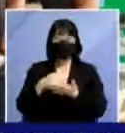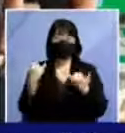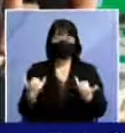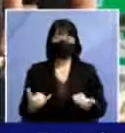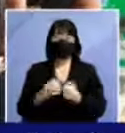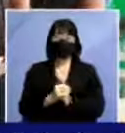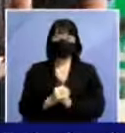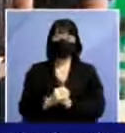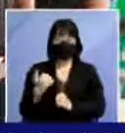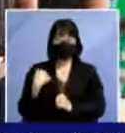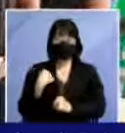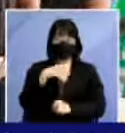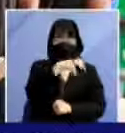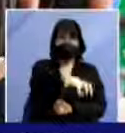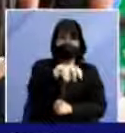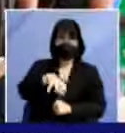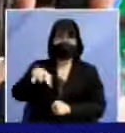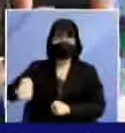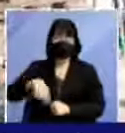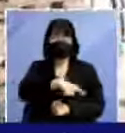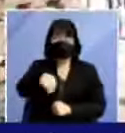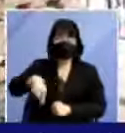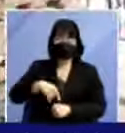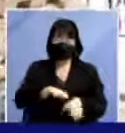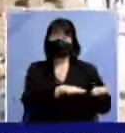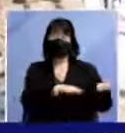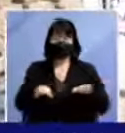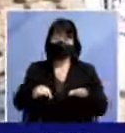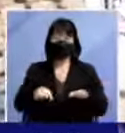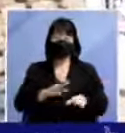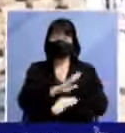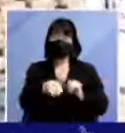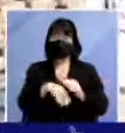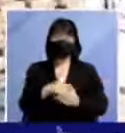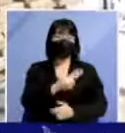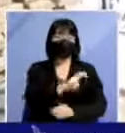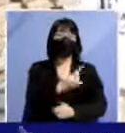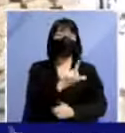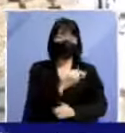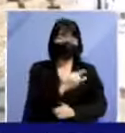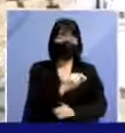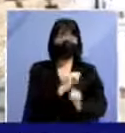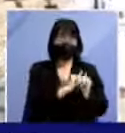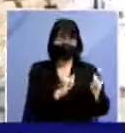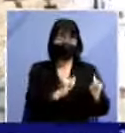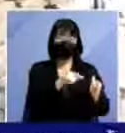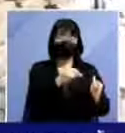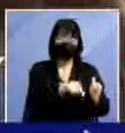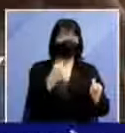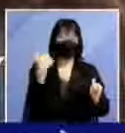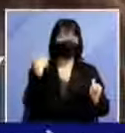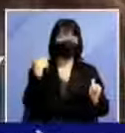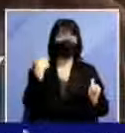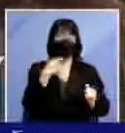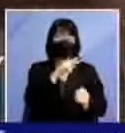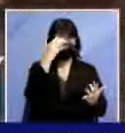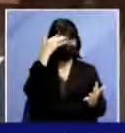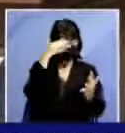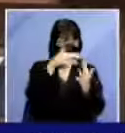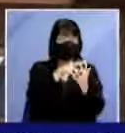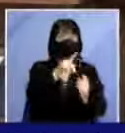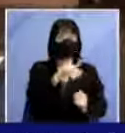ที่ไว้รองรับผู้ป่วยที่โรงแรมเมฟลาเวอร์ค่ะรองรับได้220เตียงโรงพยาบาลสนามที่โรงพยาบาลจิตเวชพิษณุ